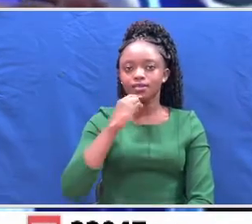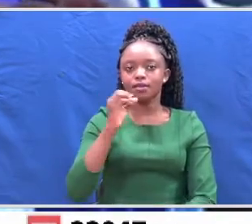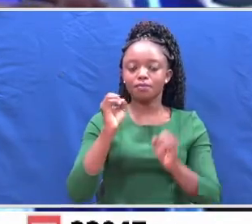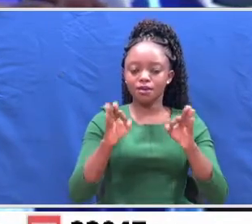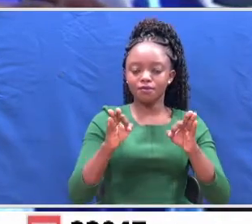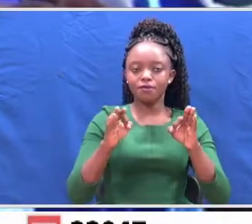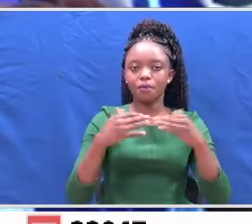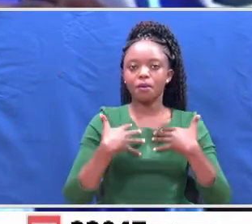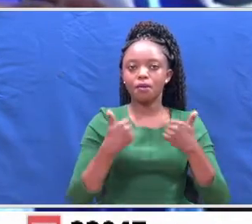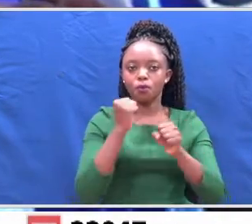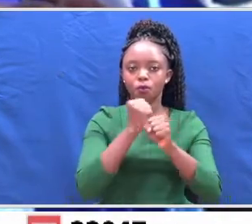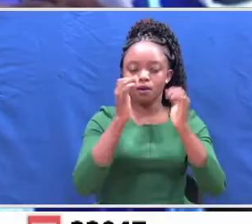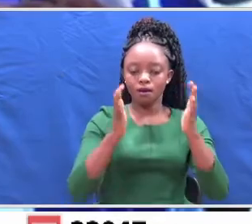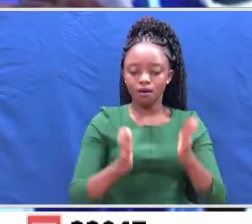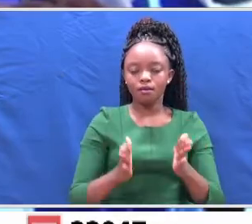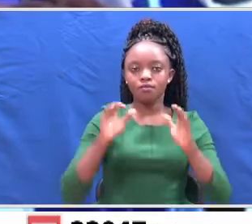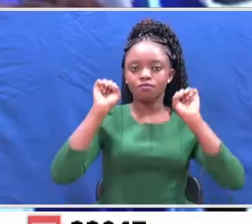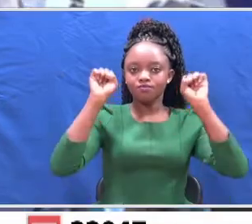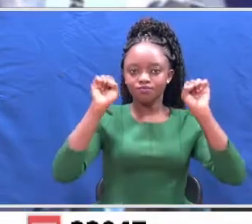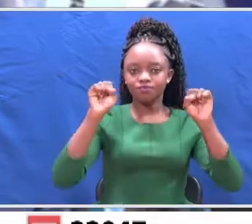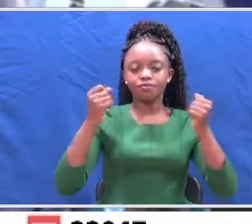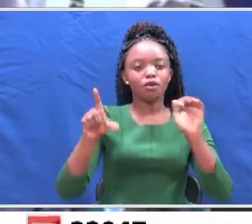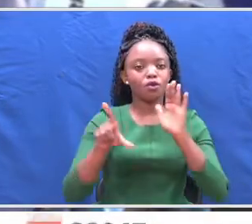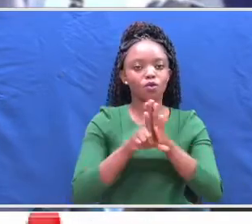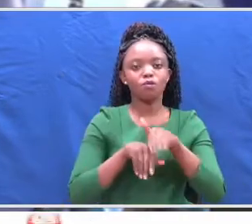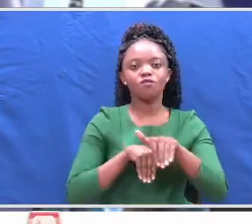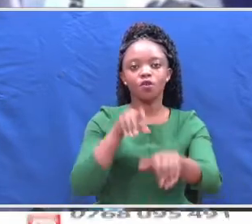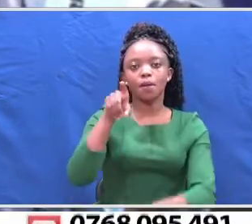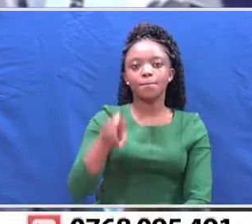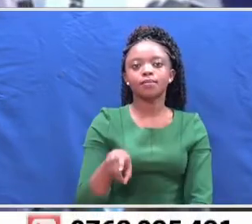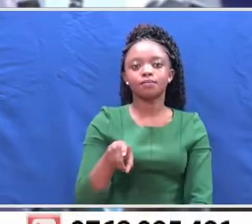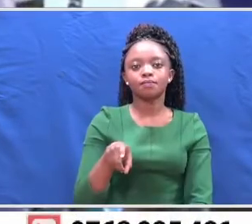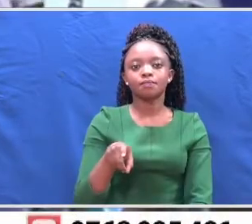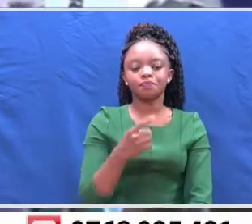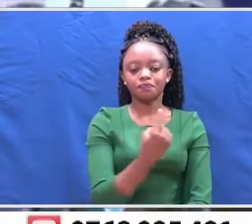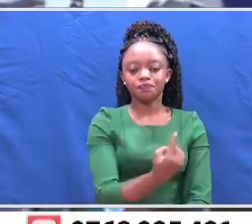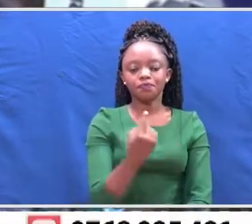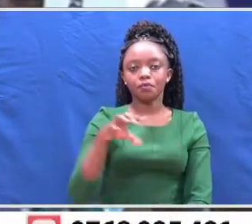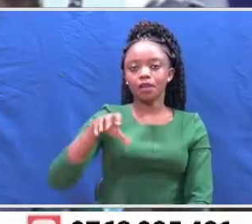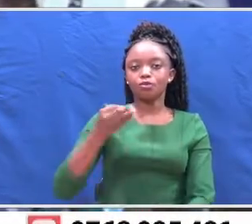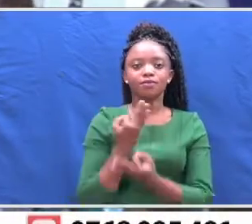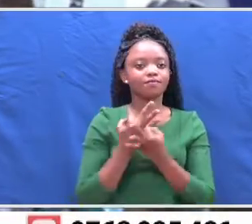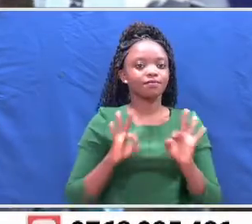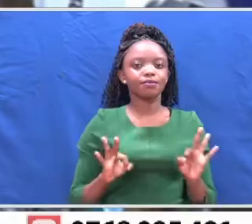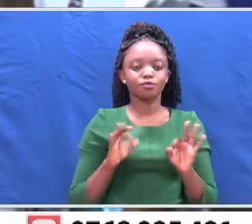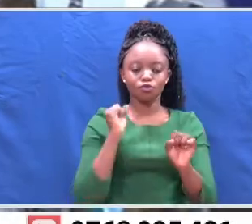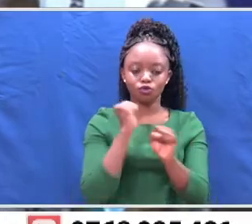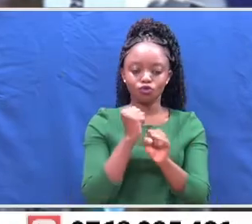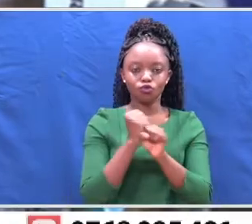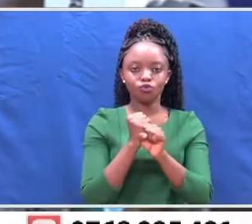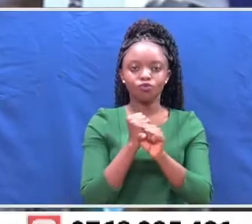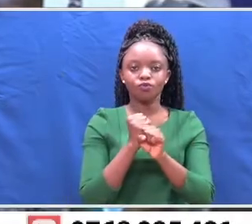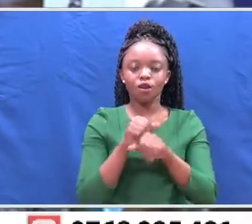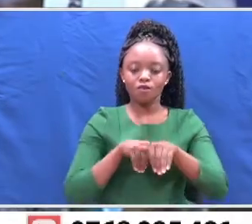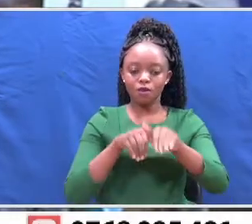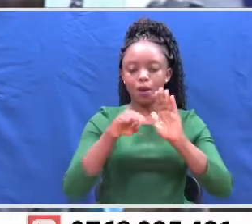wahudumu wa afya ambao watahusika katika mgomo, kwamba kila kaunti iko huru kufanya kazi kulingana na mipango